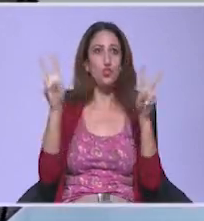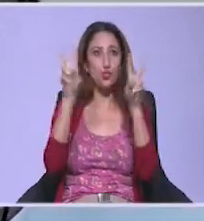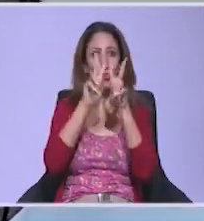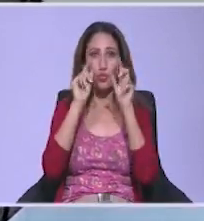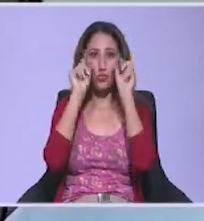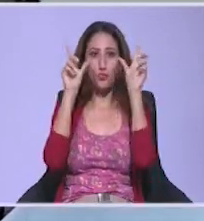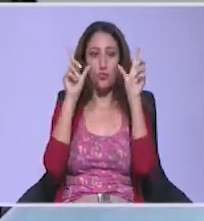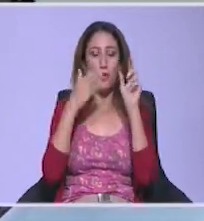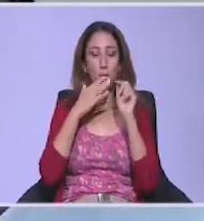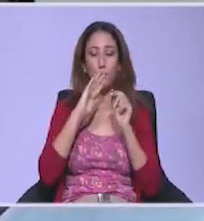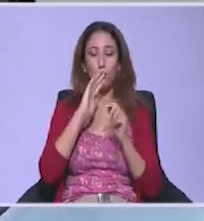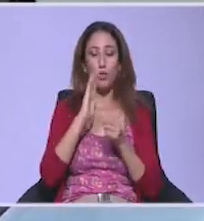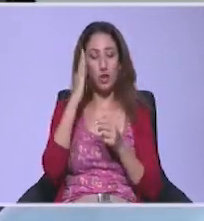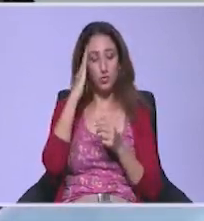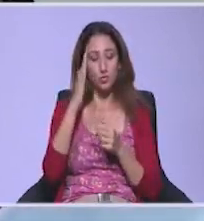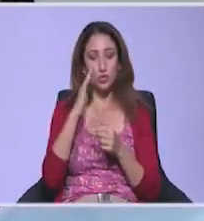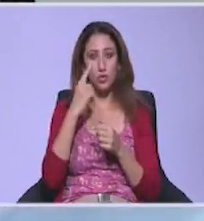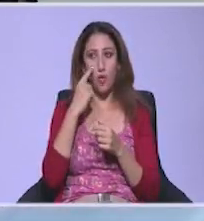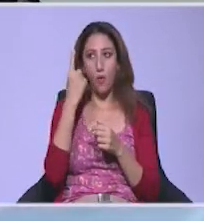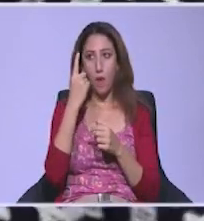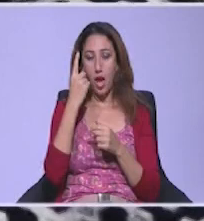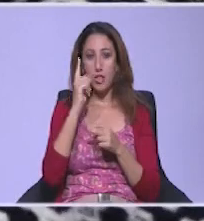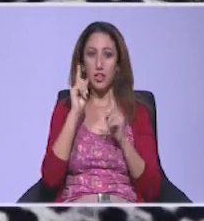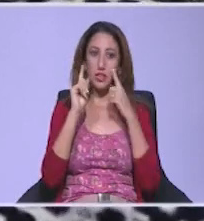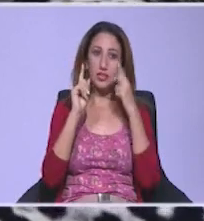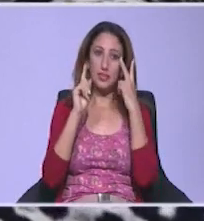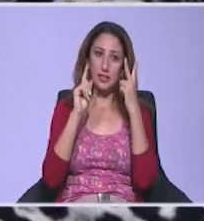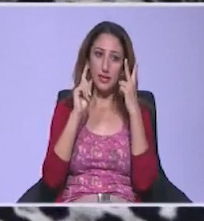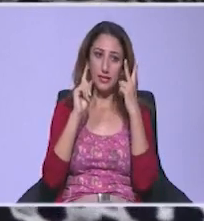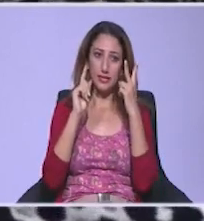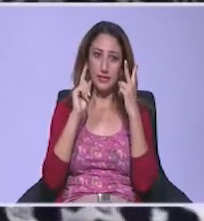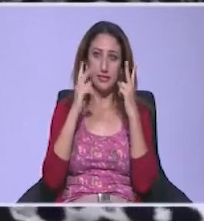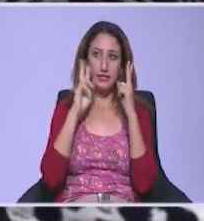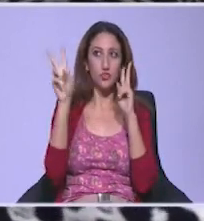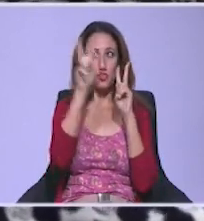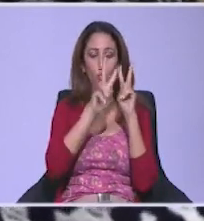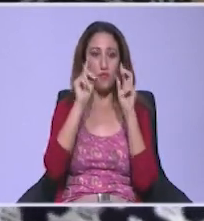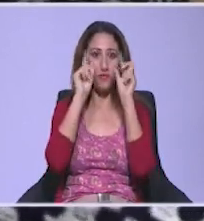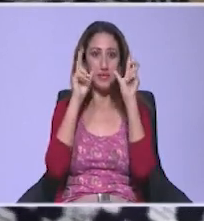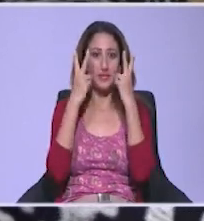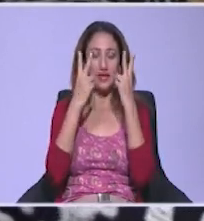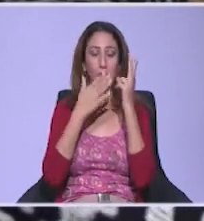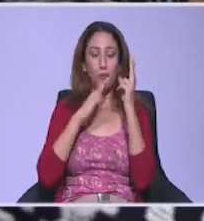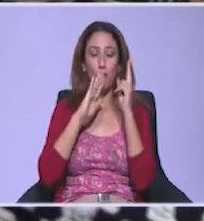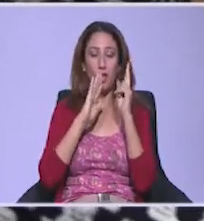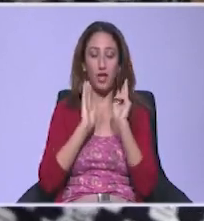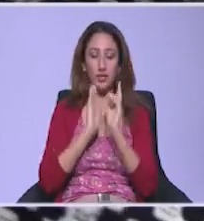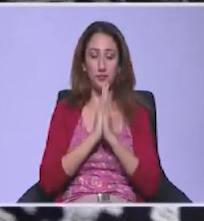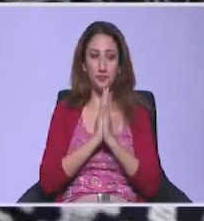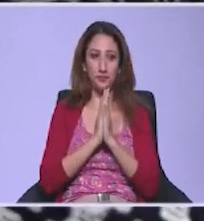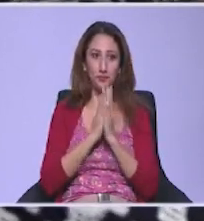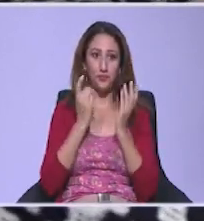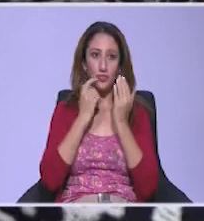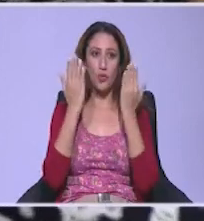كان حلمي إن أنا أشوف بعين واحدة، دلوقتي أنا هشوف إن شاء الله بعيني الاثنين،